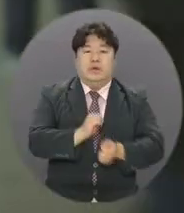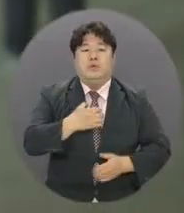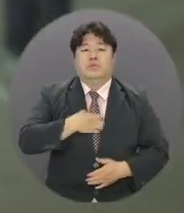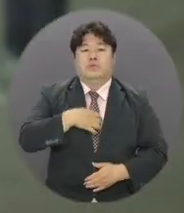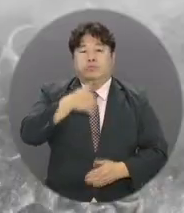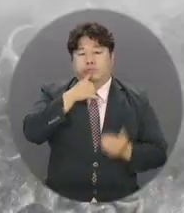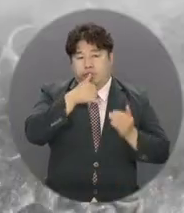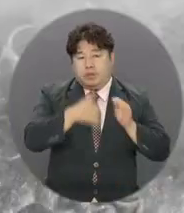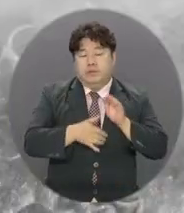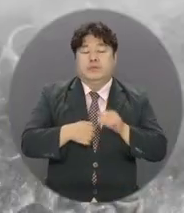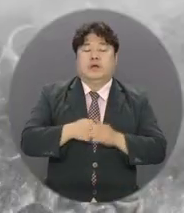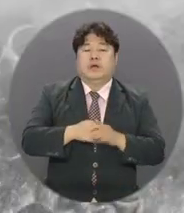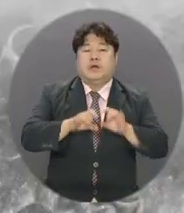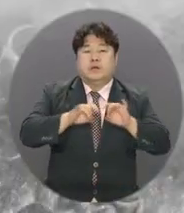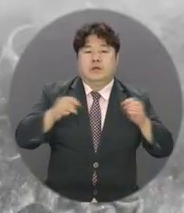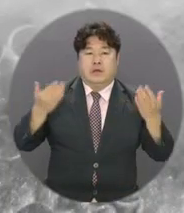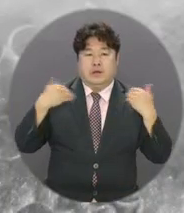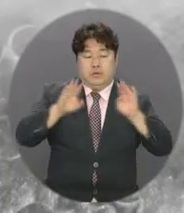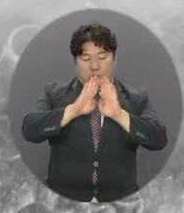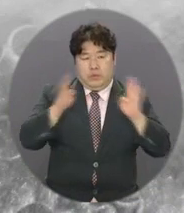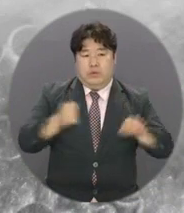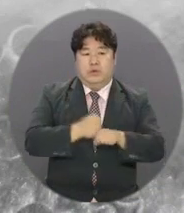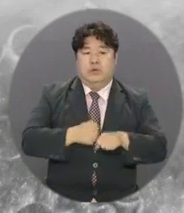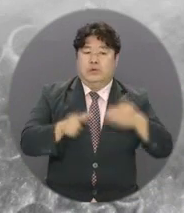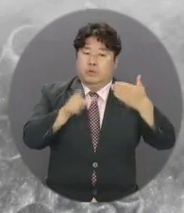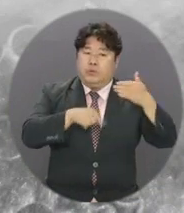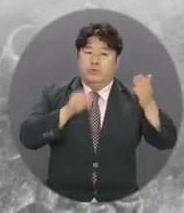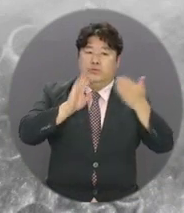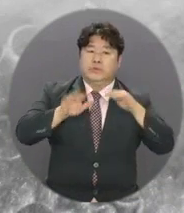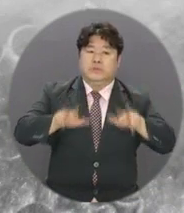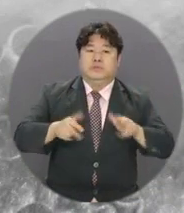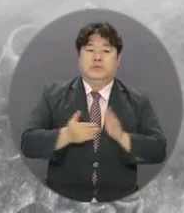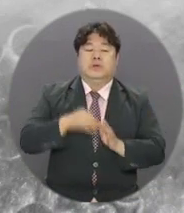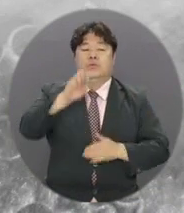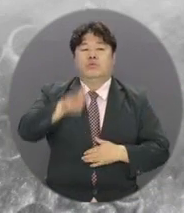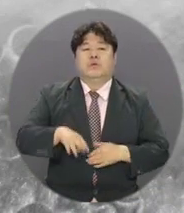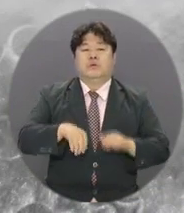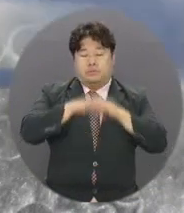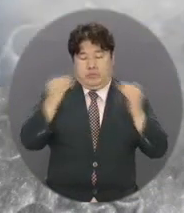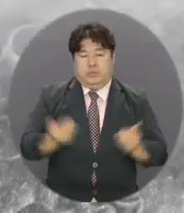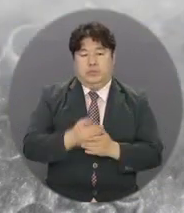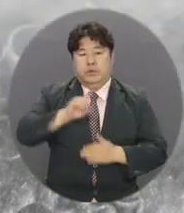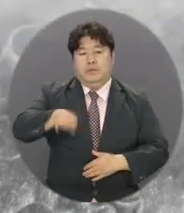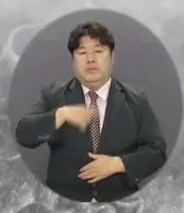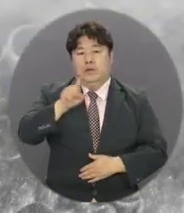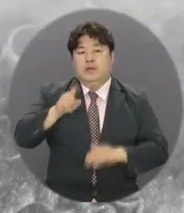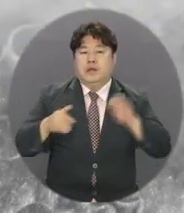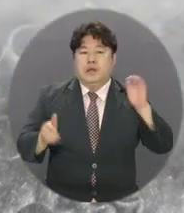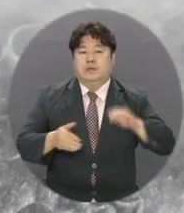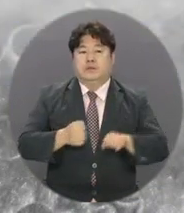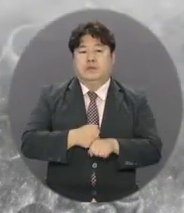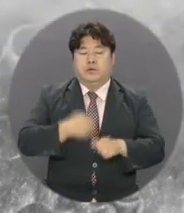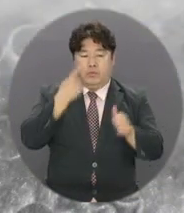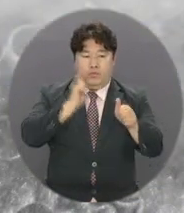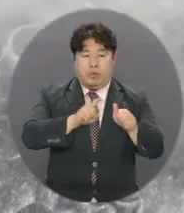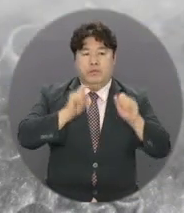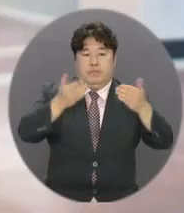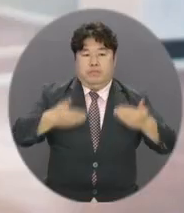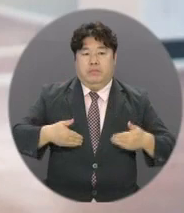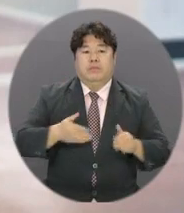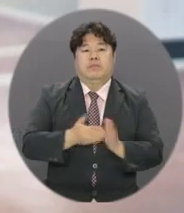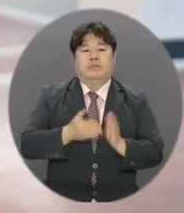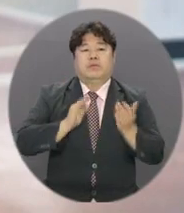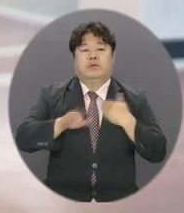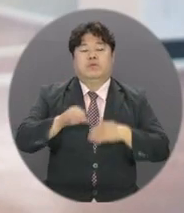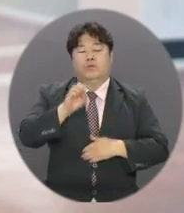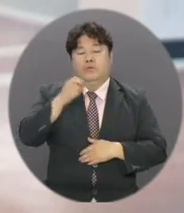있습니다. 각급 학교가 개학한 지난달 이후 지금까지 광주에서만 모두 101명의 학생이 확진 판정을 받았고